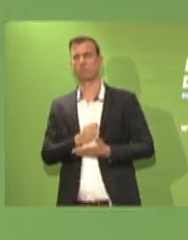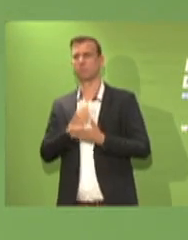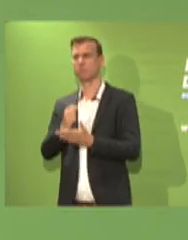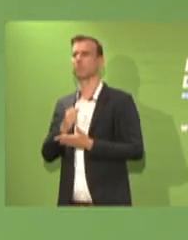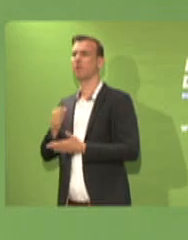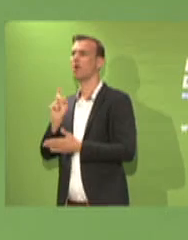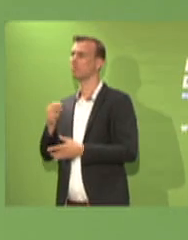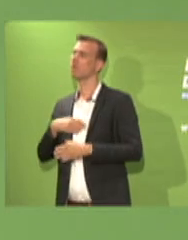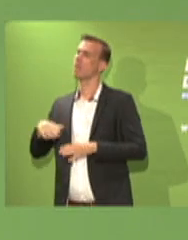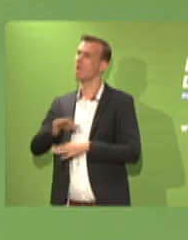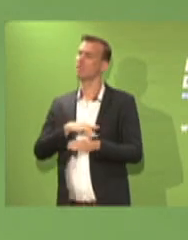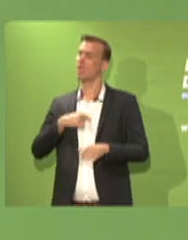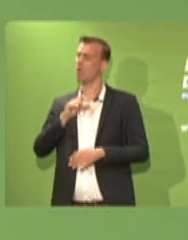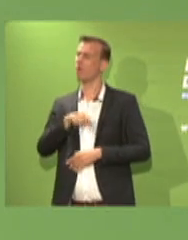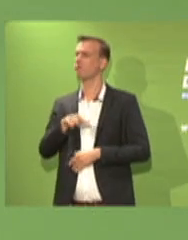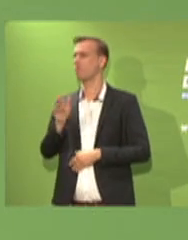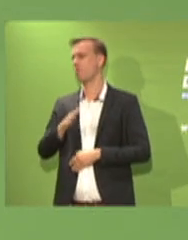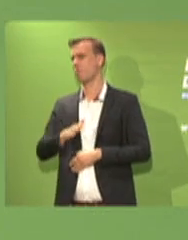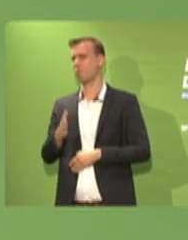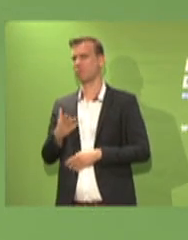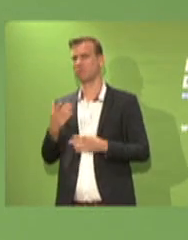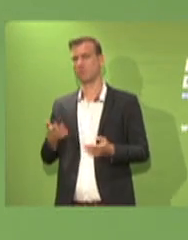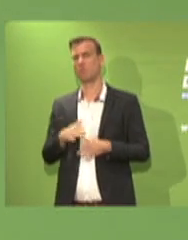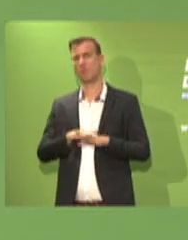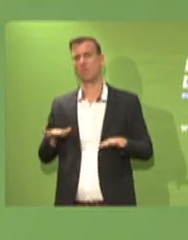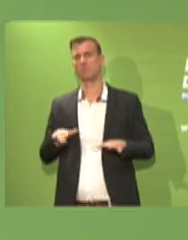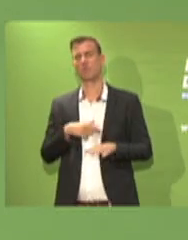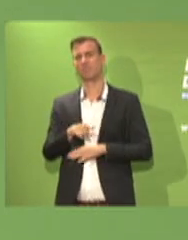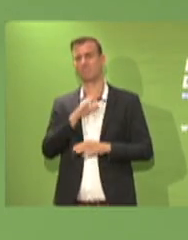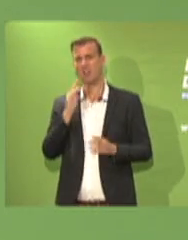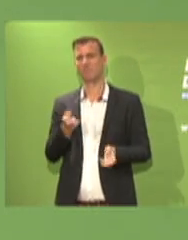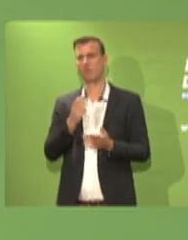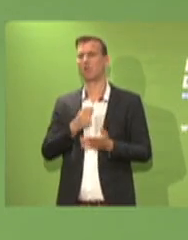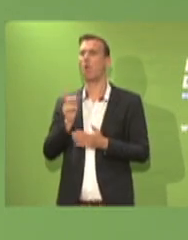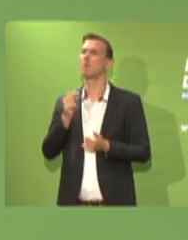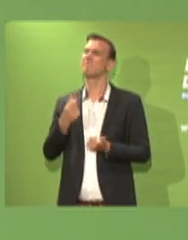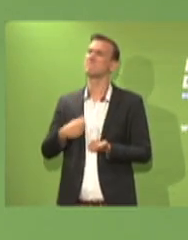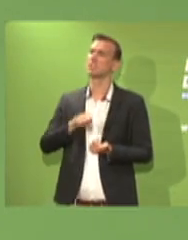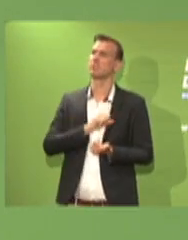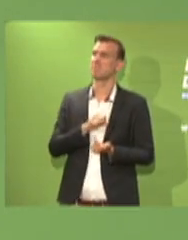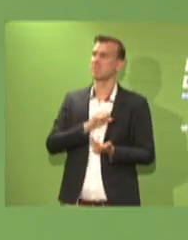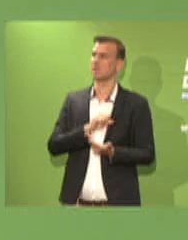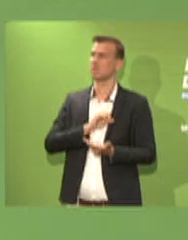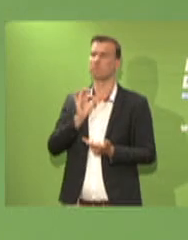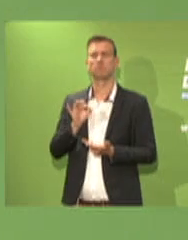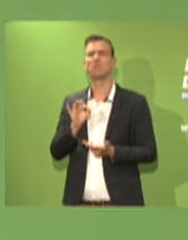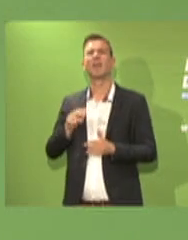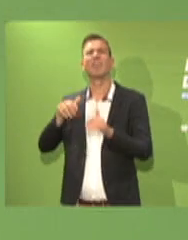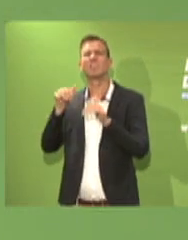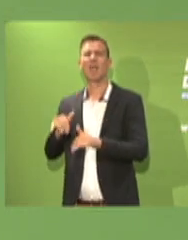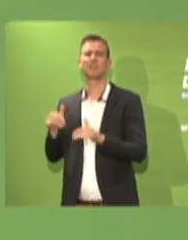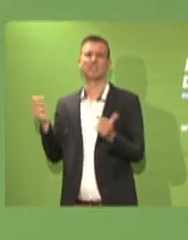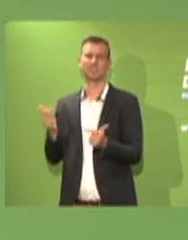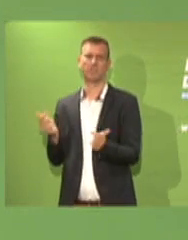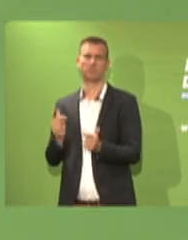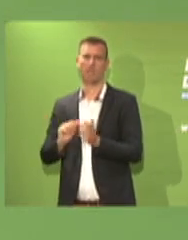unsere Leute im Land sehr loben, dank dieser guten Förderung des Landes nicht nach Wirtschaftlichkeit, sondern bieten Daseinsvorsorge,